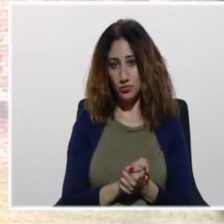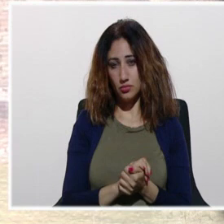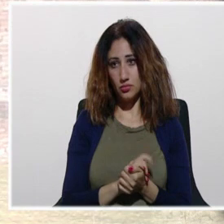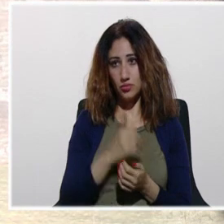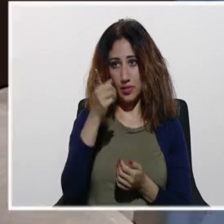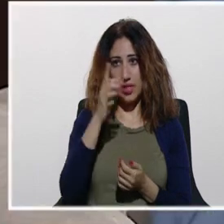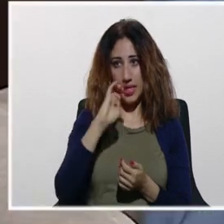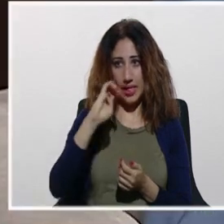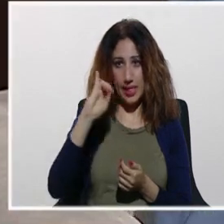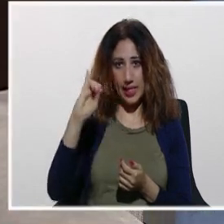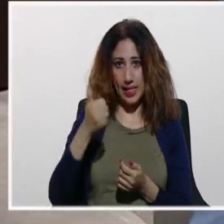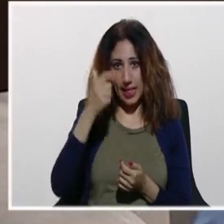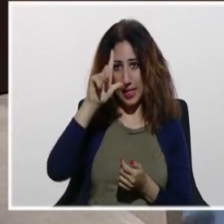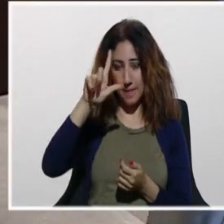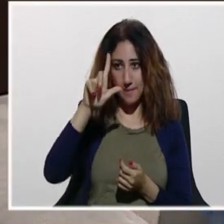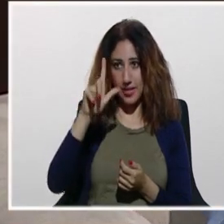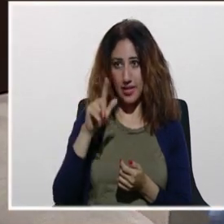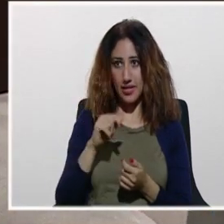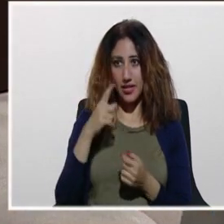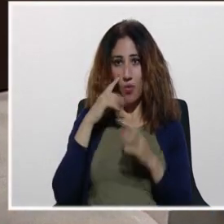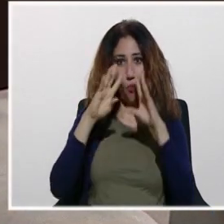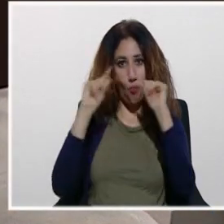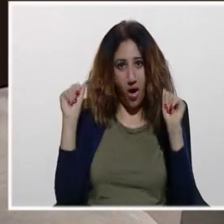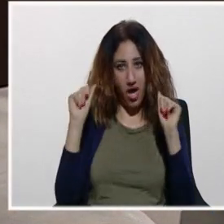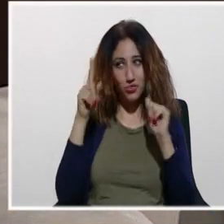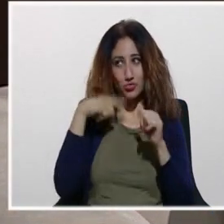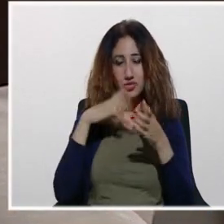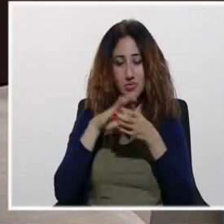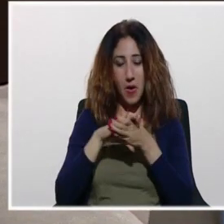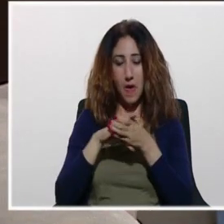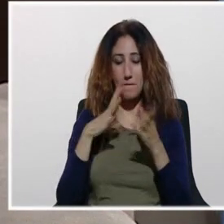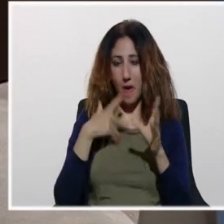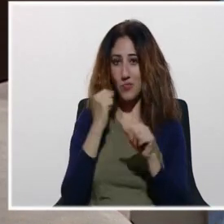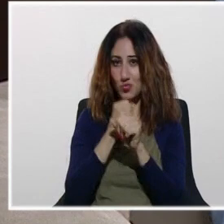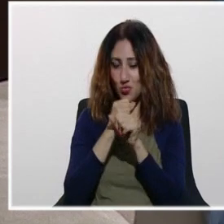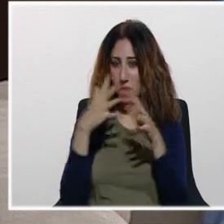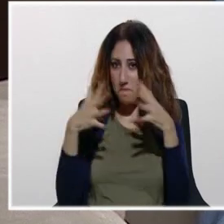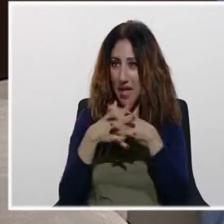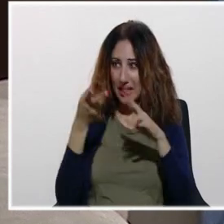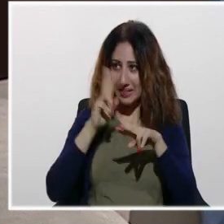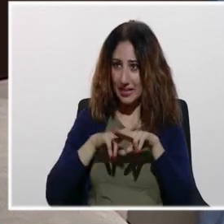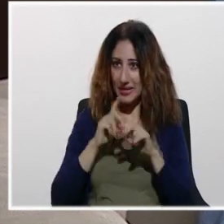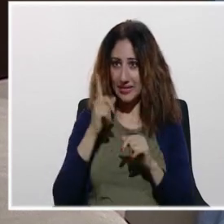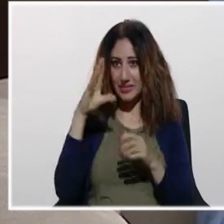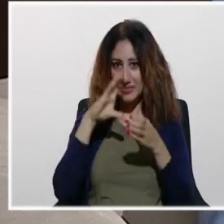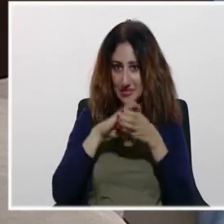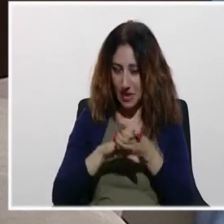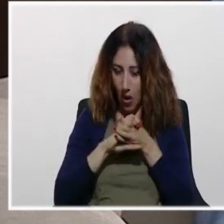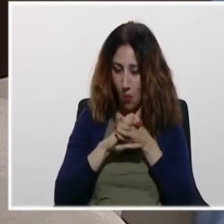جمال اقول له يعني وحشني الشغل معاك يا صديقي اللدود. فهو صديق